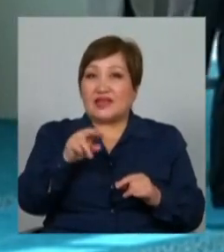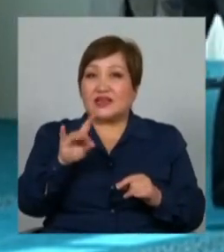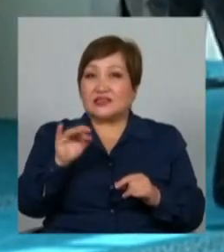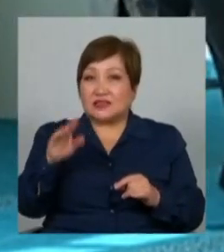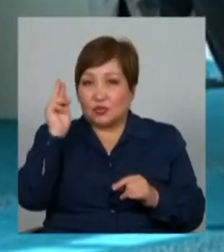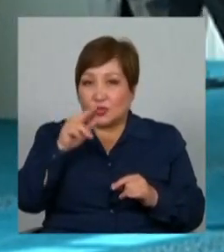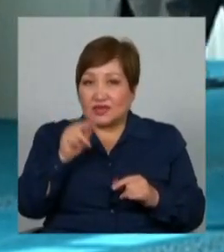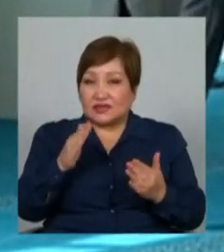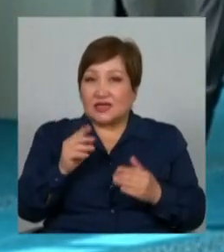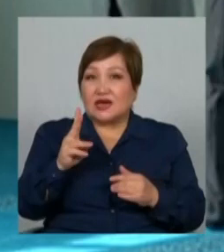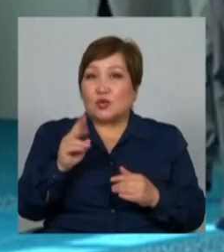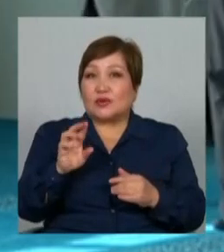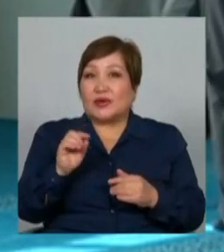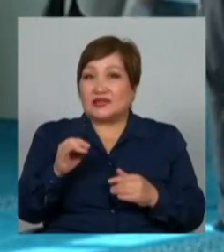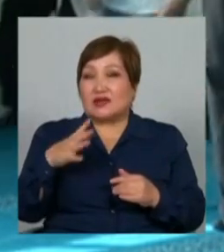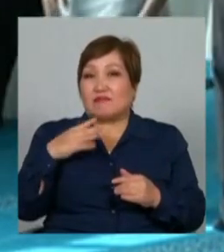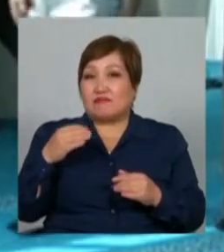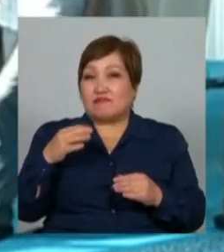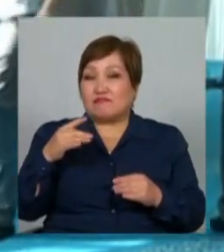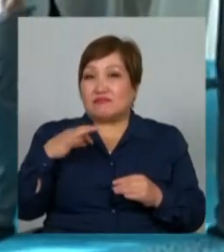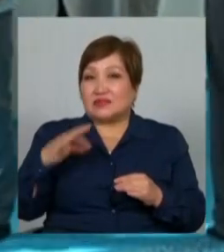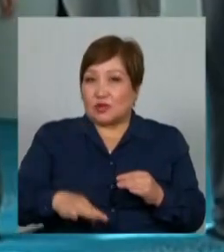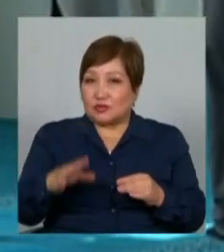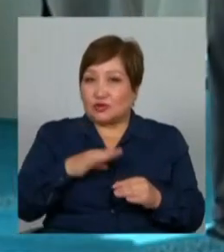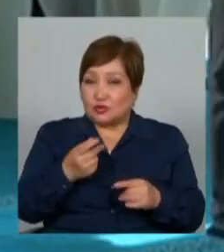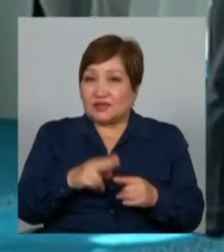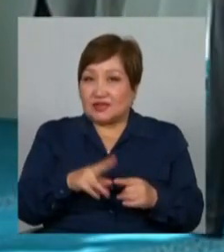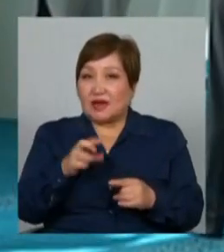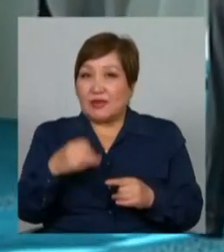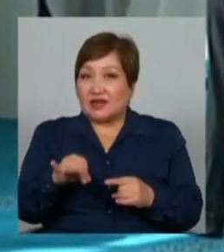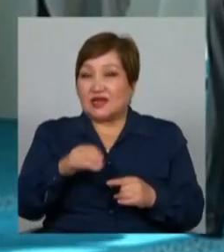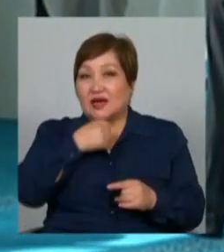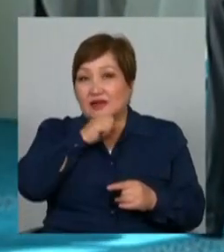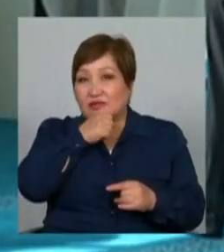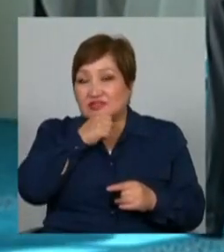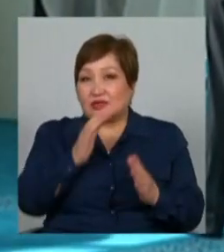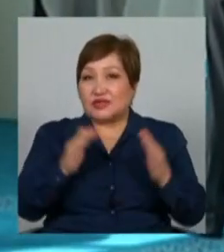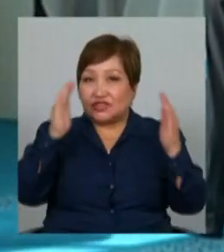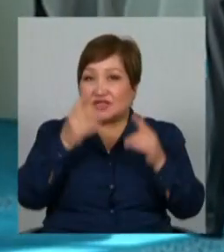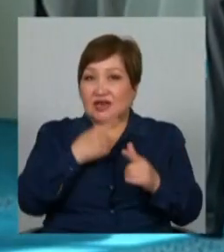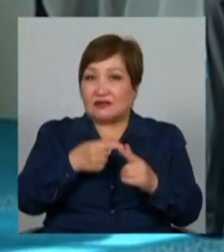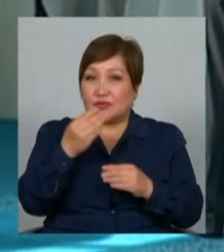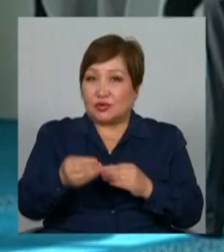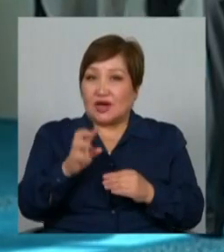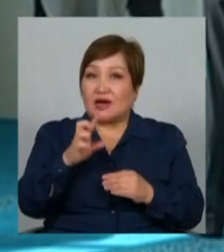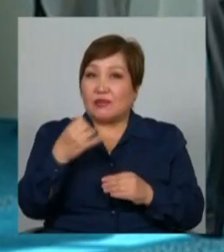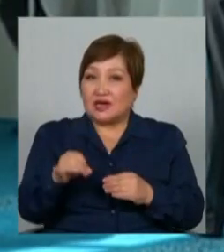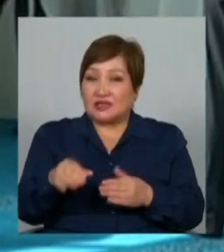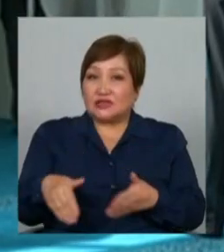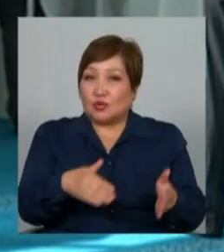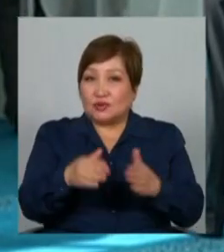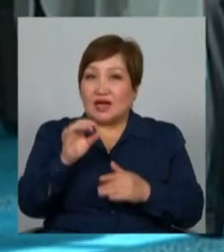Құнанбай атамыздың баласы болған. Сондықтан біз Абай атамызға мешітке атын беру арқылы Абай жолын, Абайдың